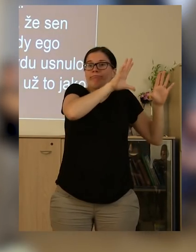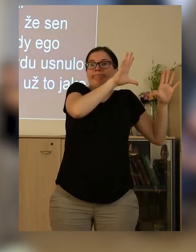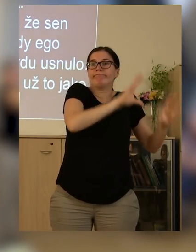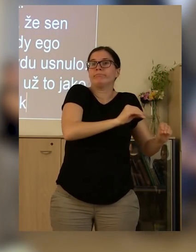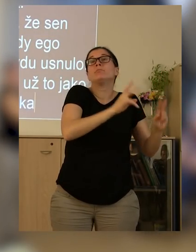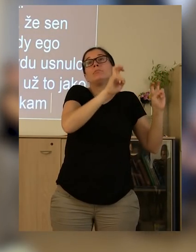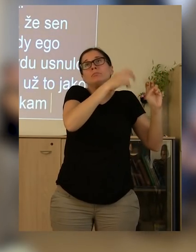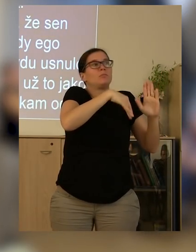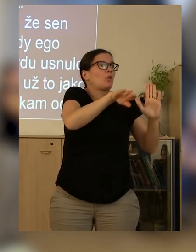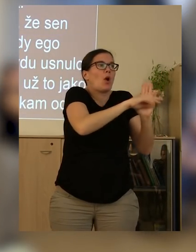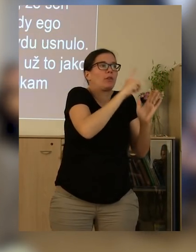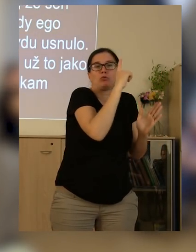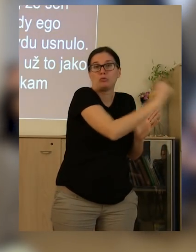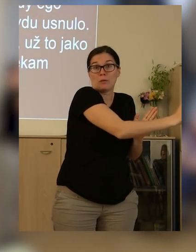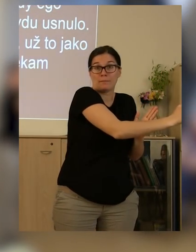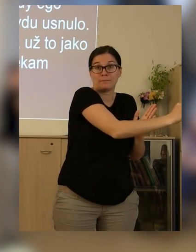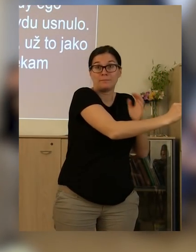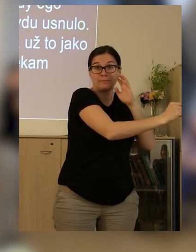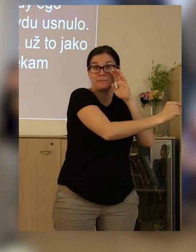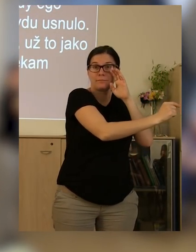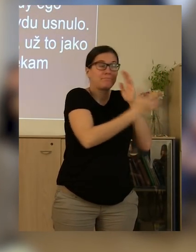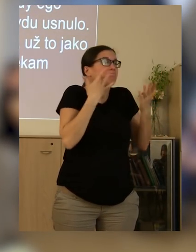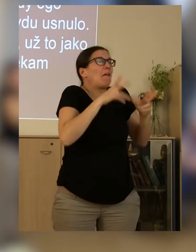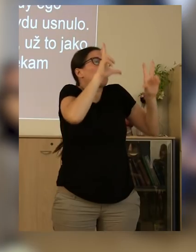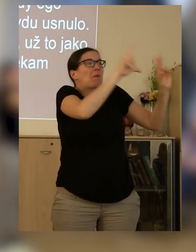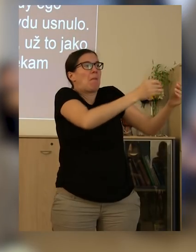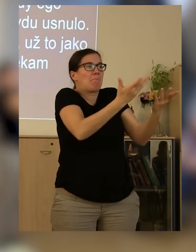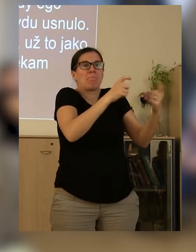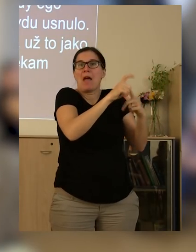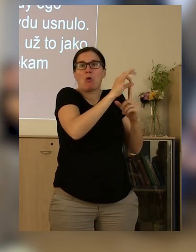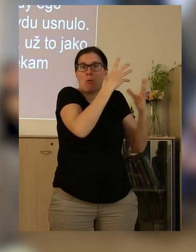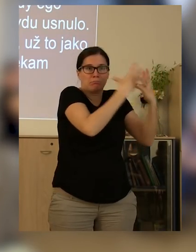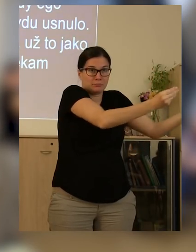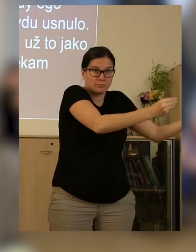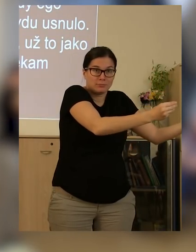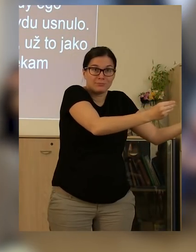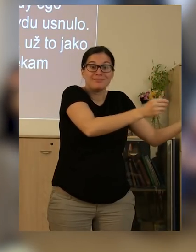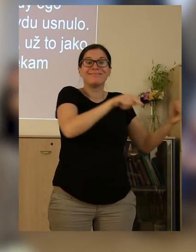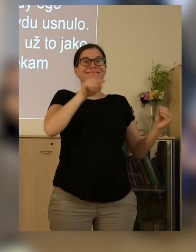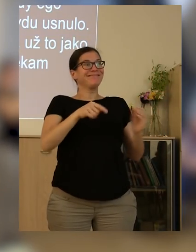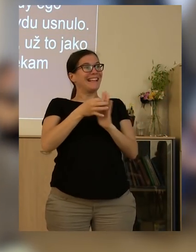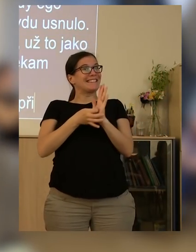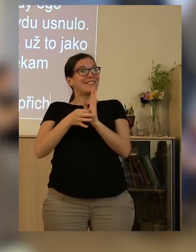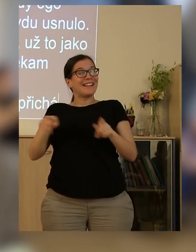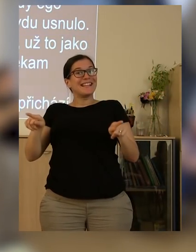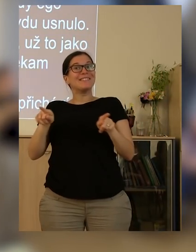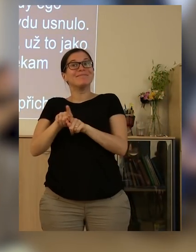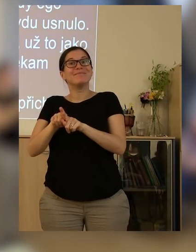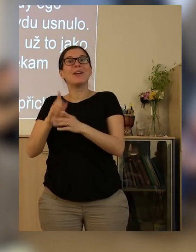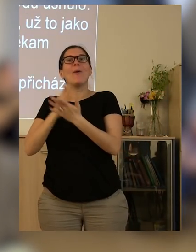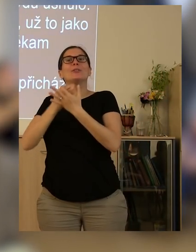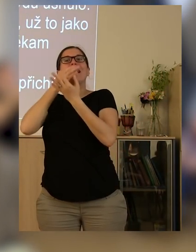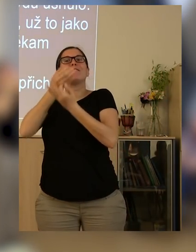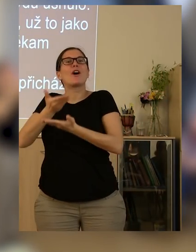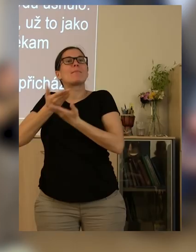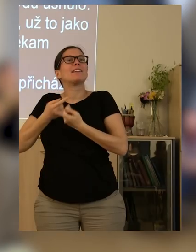někam odešlo, Bůh ví kam. V tu chvíli přichází jiný druh